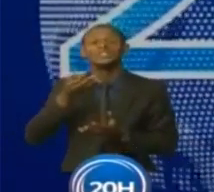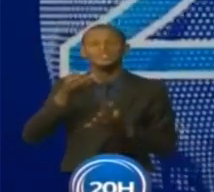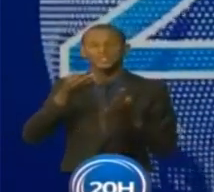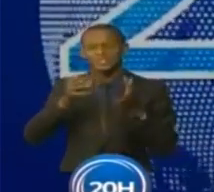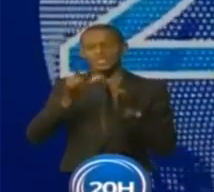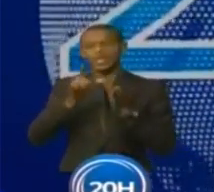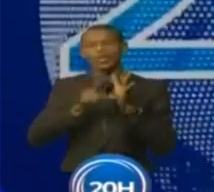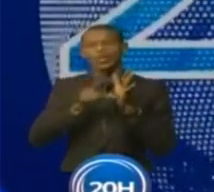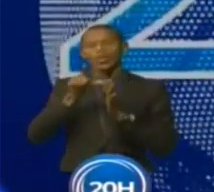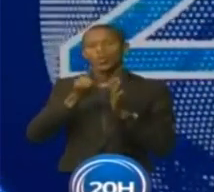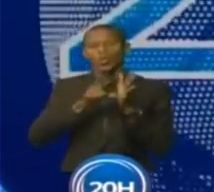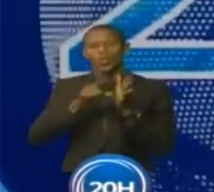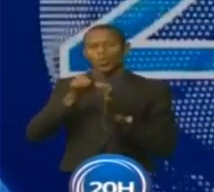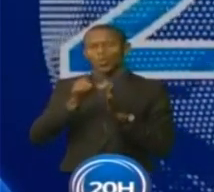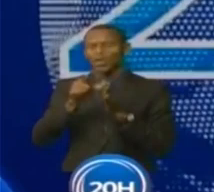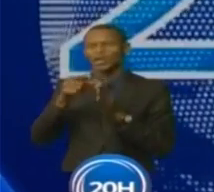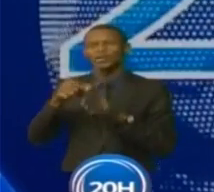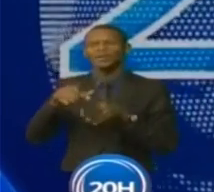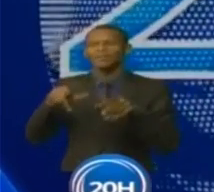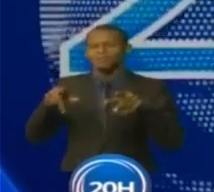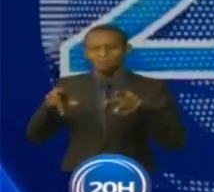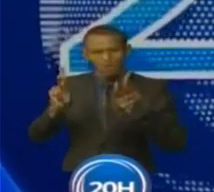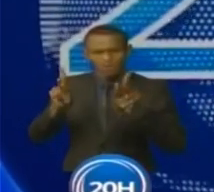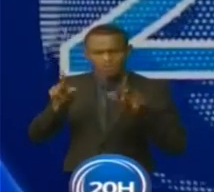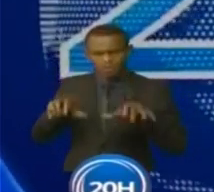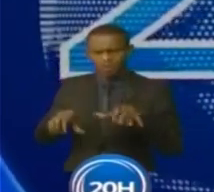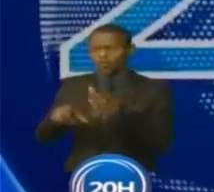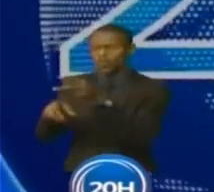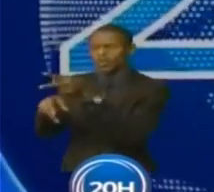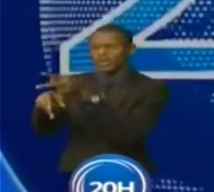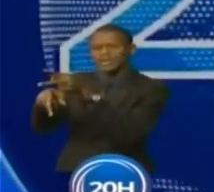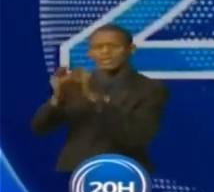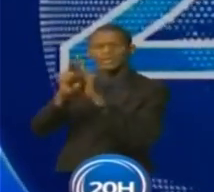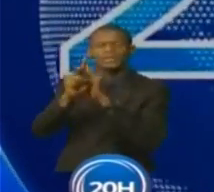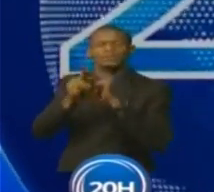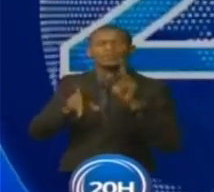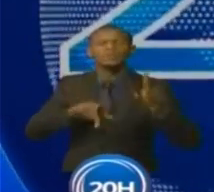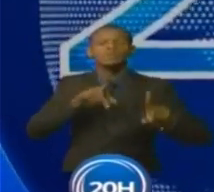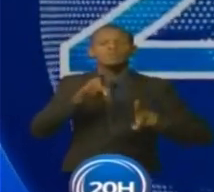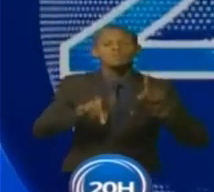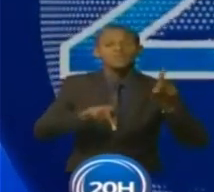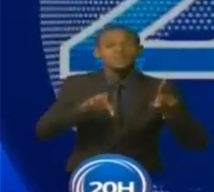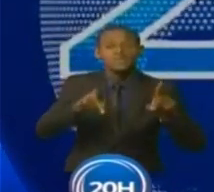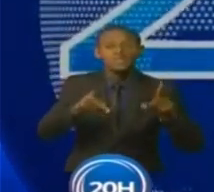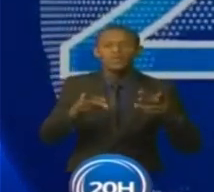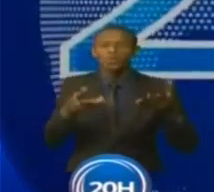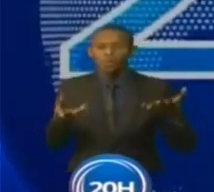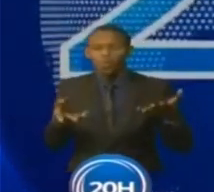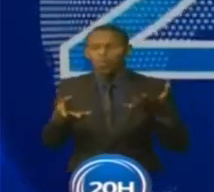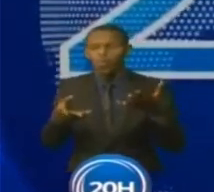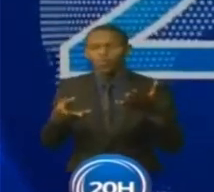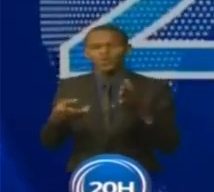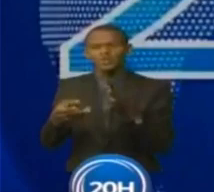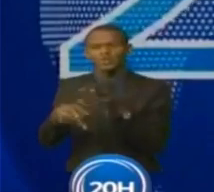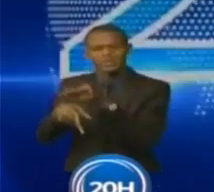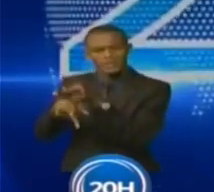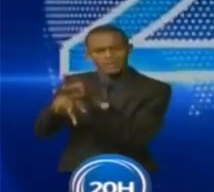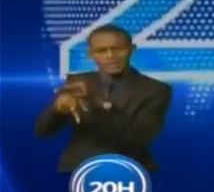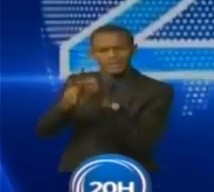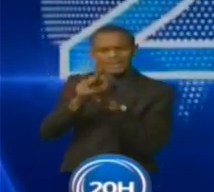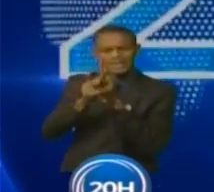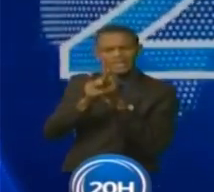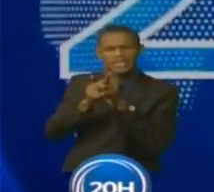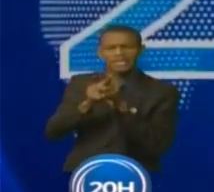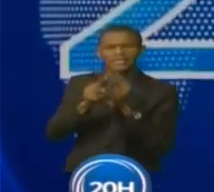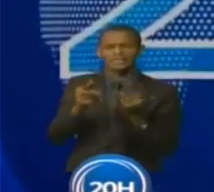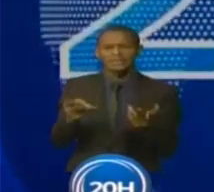loi modifiant et complétant la loi relative au crédit de bail. Autre point à l'ordre du jour, la remise